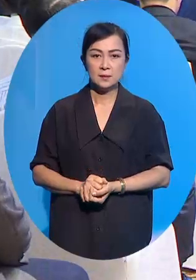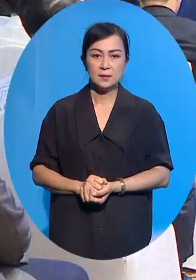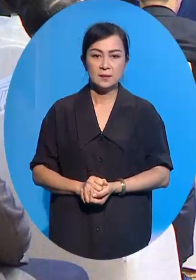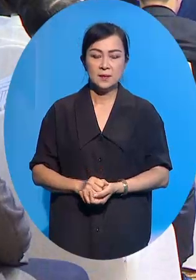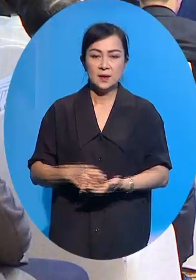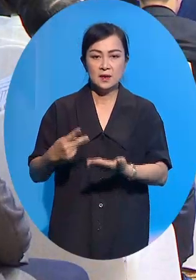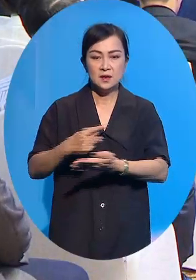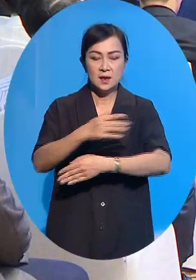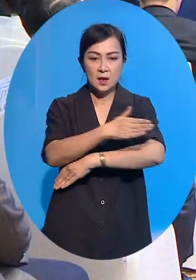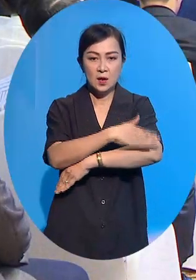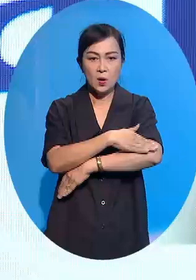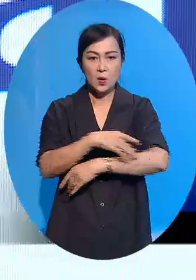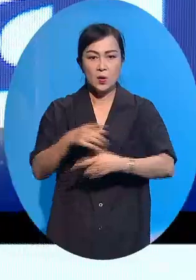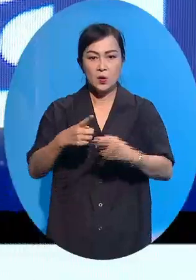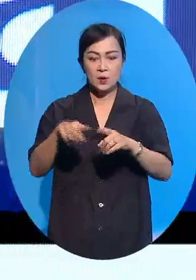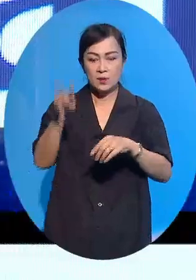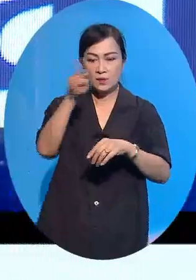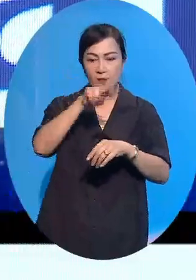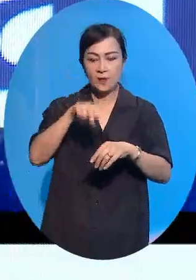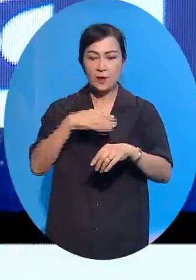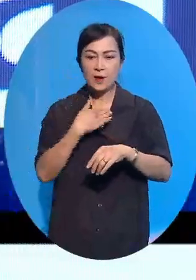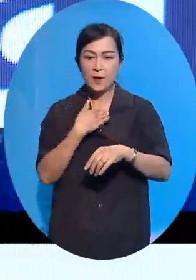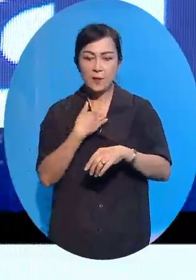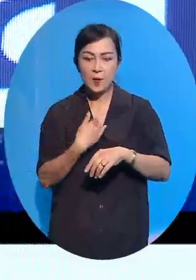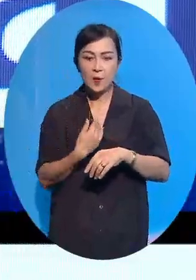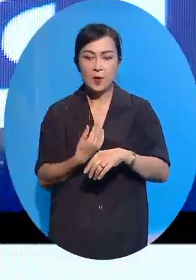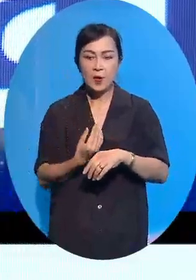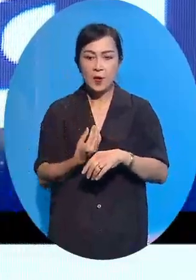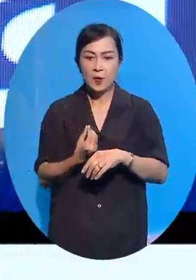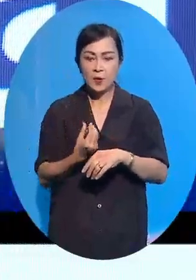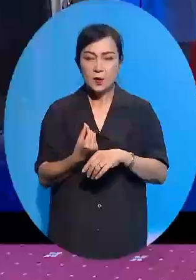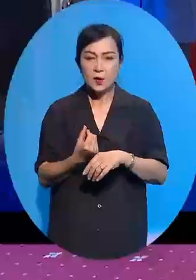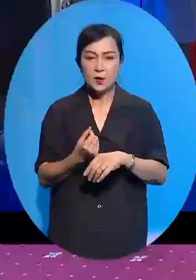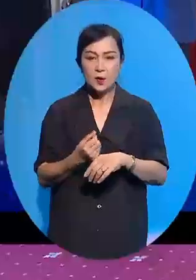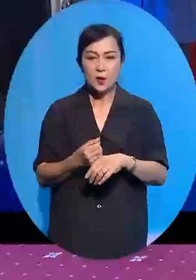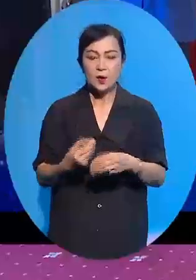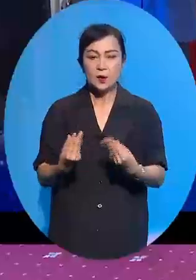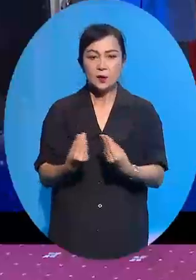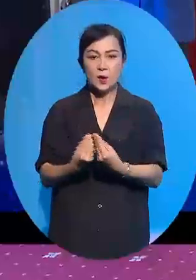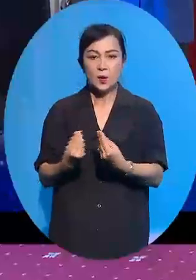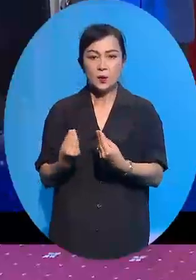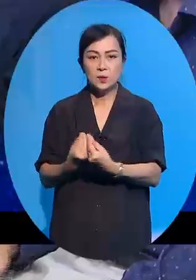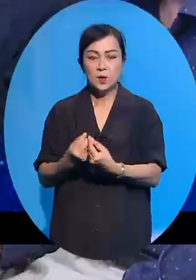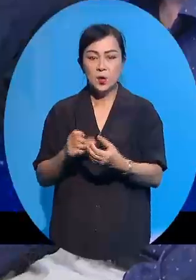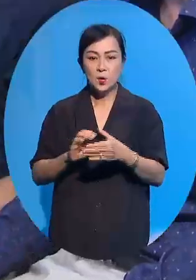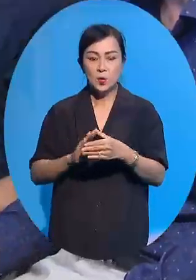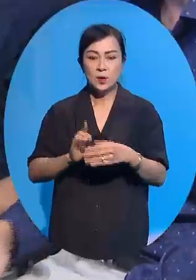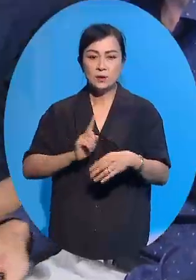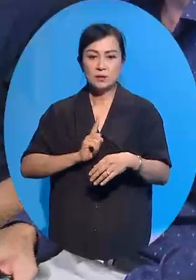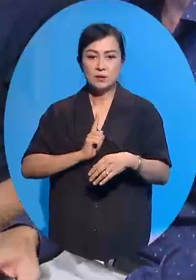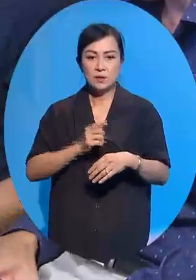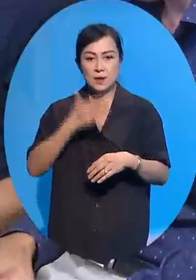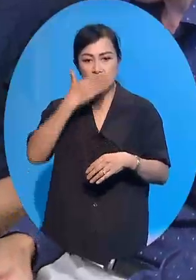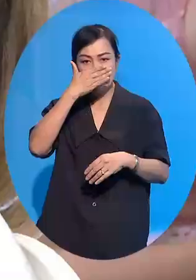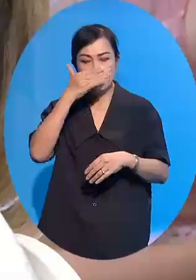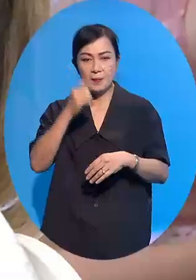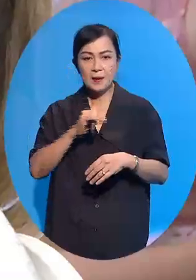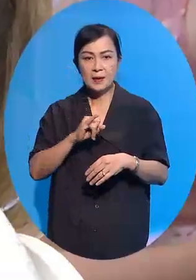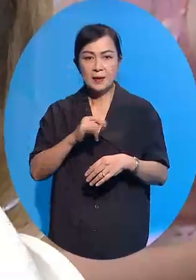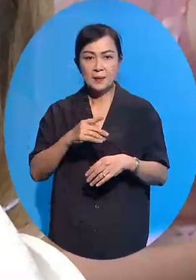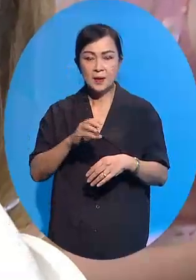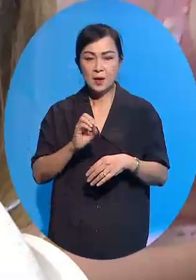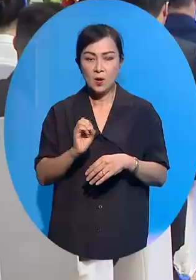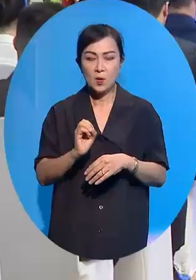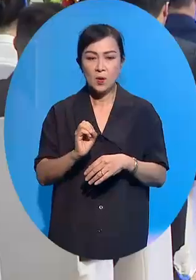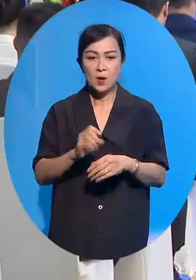Sự kiện nhằm hỗ trợ cho các doanh nghiệp Việt Nam có mong muốn gọi vốn M&A, thu hút đầu tư thiên thần từ các quỹ đầu tư tư nhân và đặc biệt là IPO,